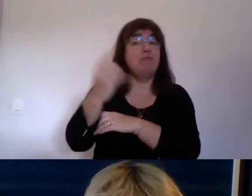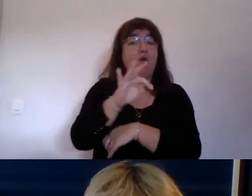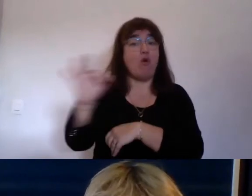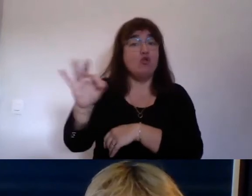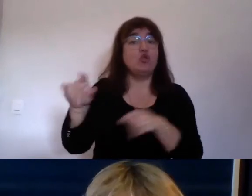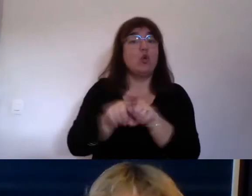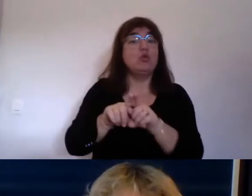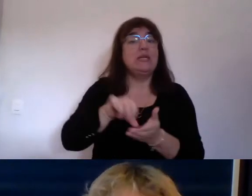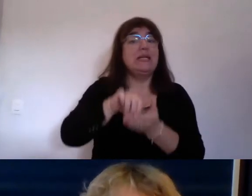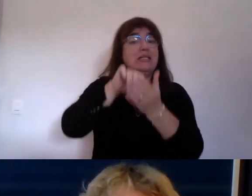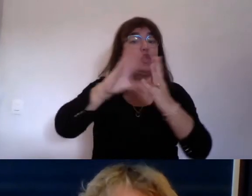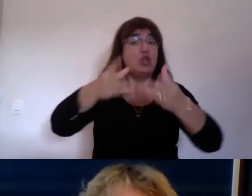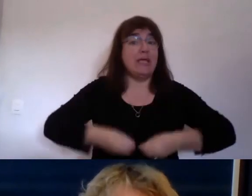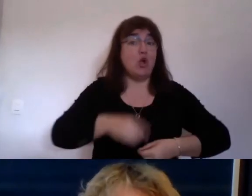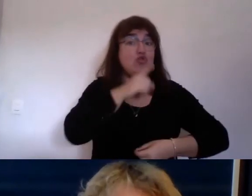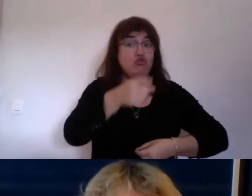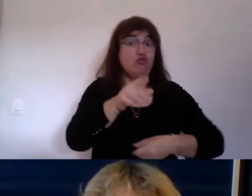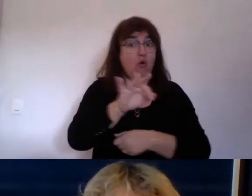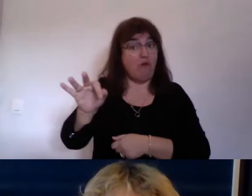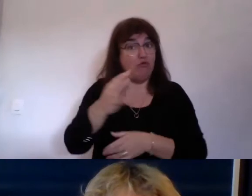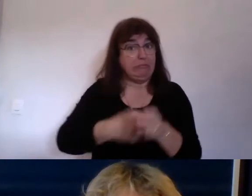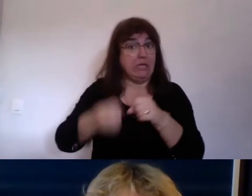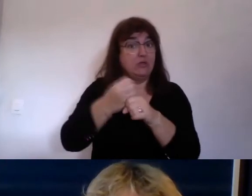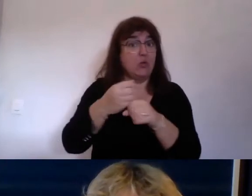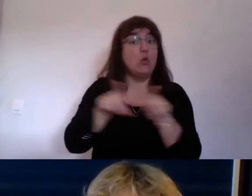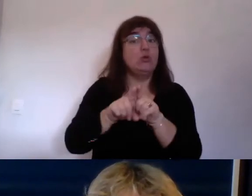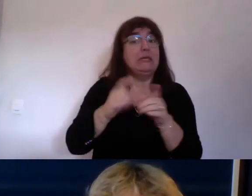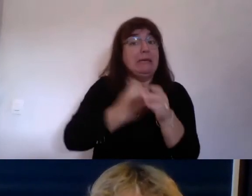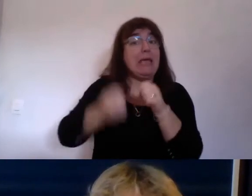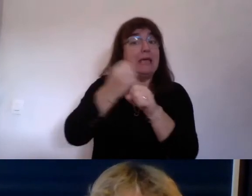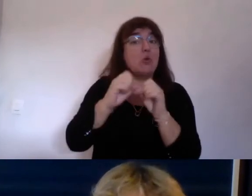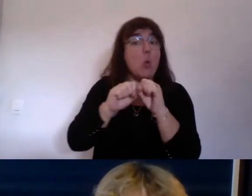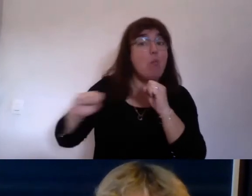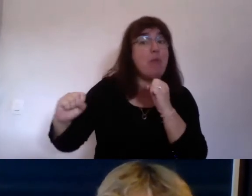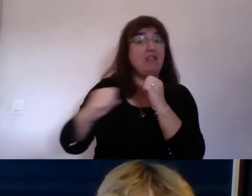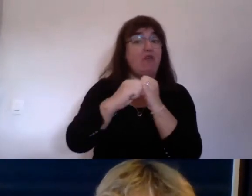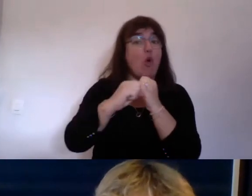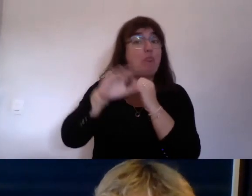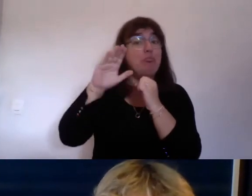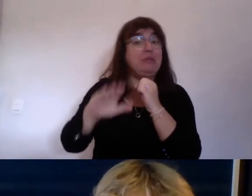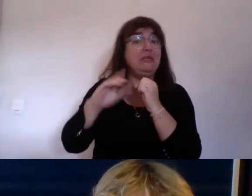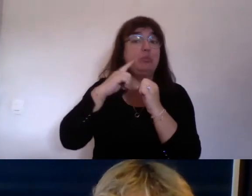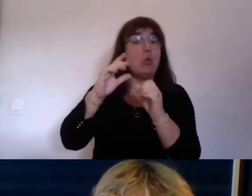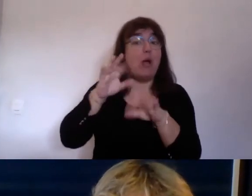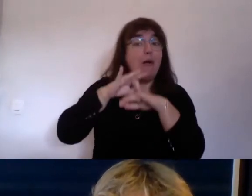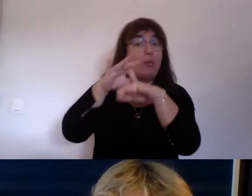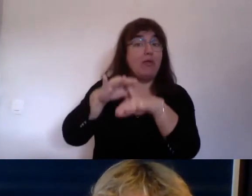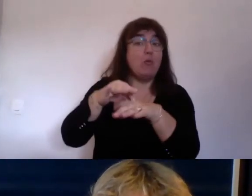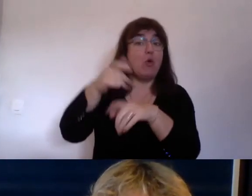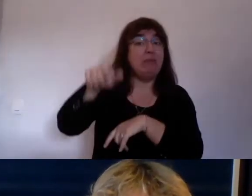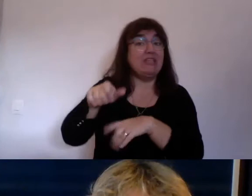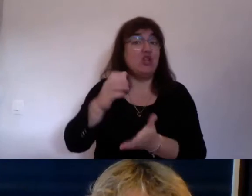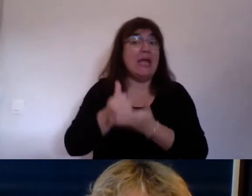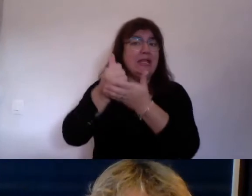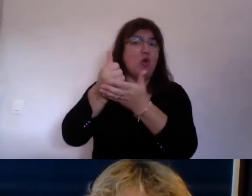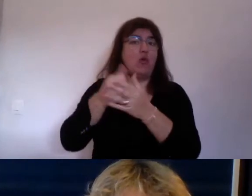France et a été aussi dans les premiers à créer des plateformes spécifiques pour les aidants, l'accompagnement des aidants. Et on a aussi fait des choses pour